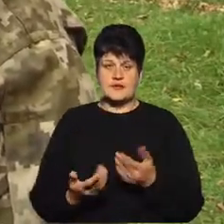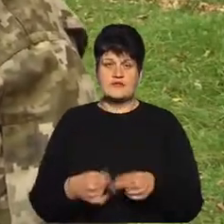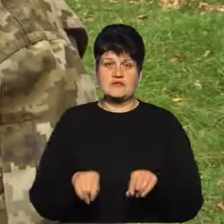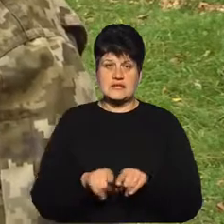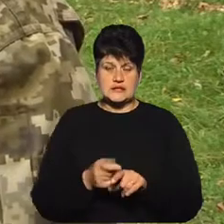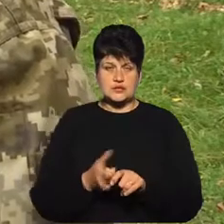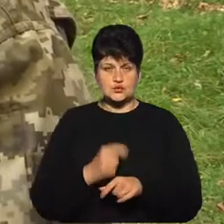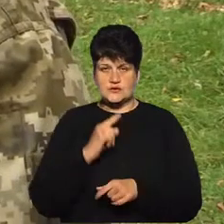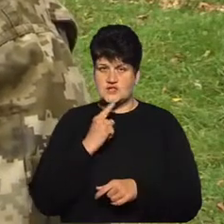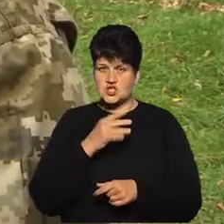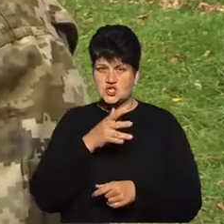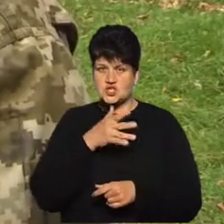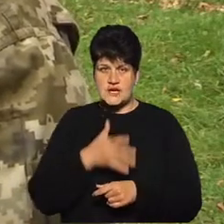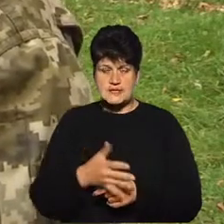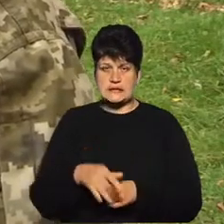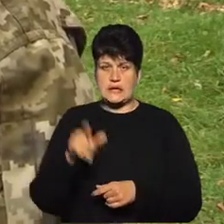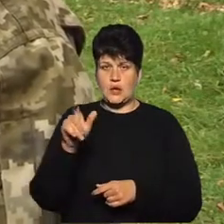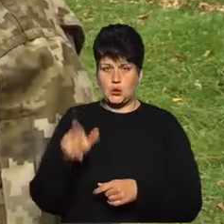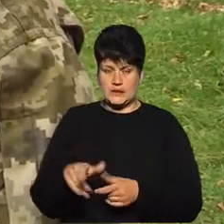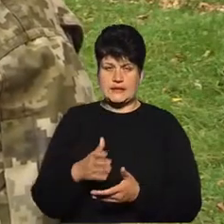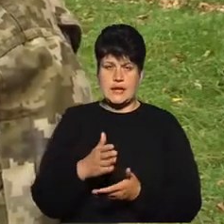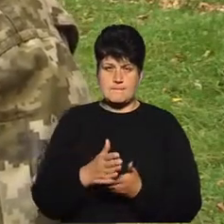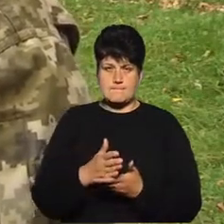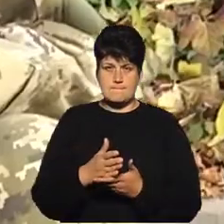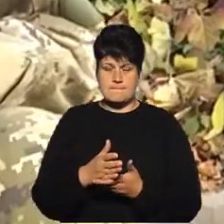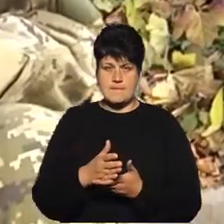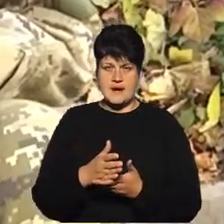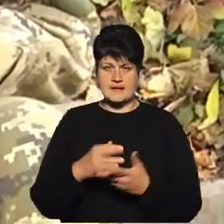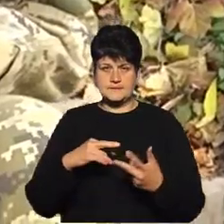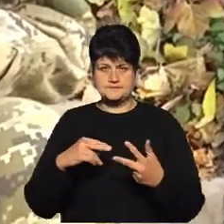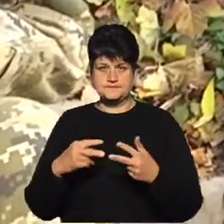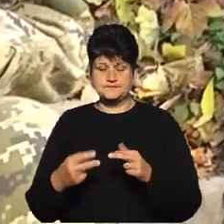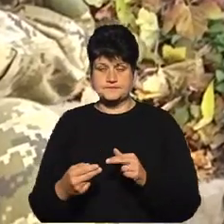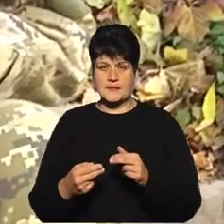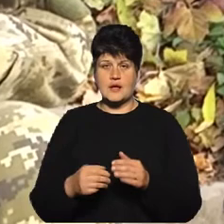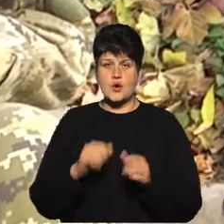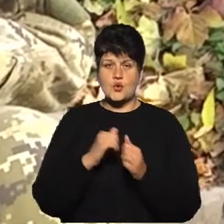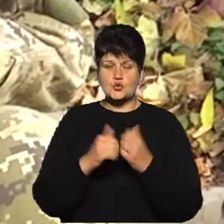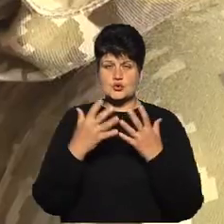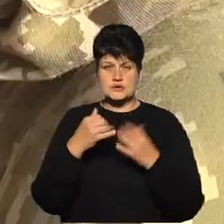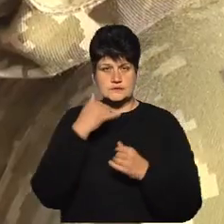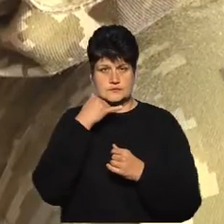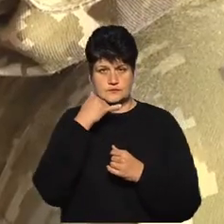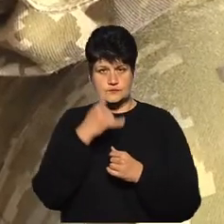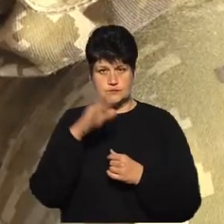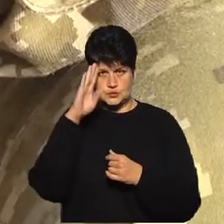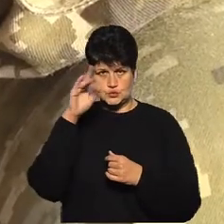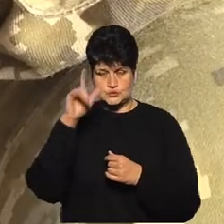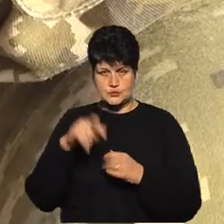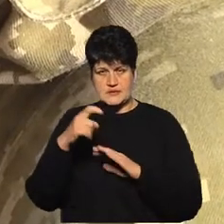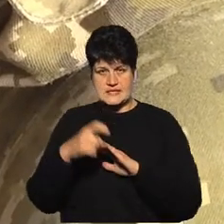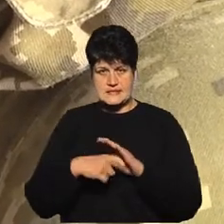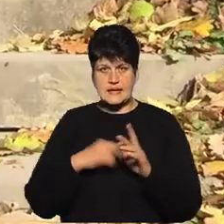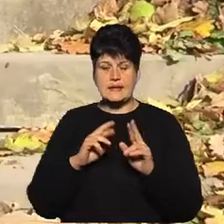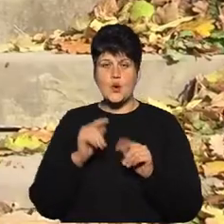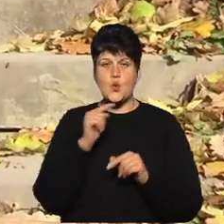важкий час людина має підстроюватися під сьогодення. Щодня після занять телефонує чоловікові, щоб дізнатися, як у